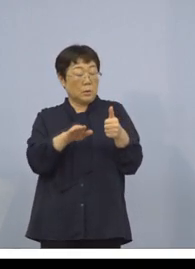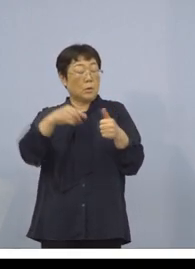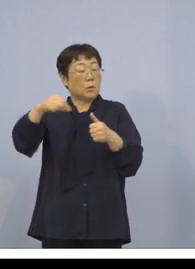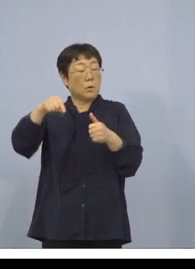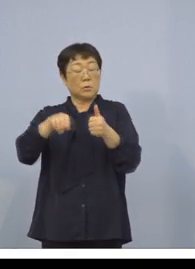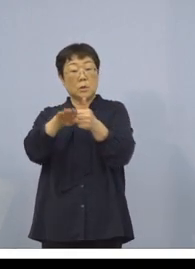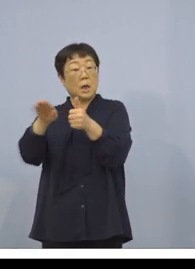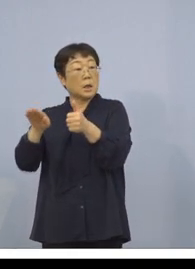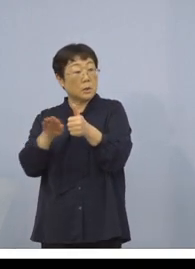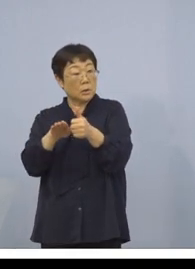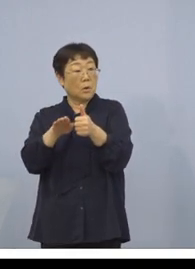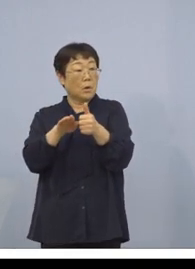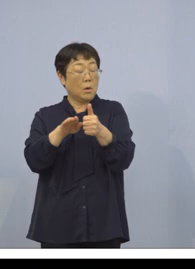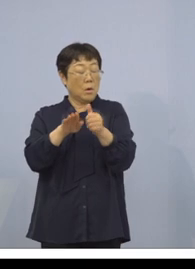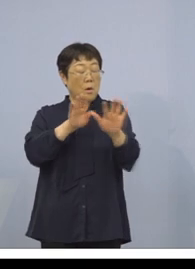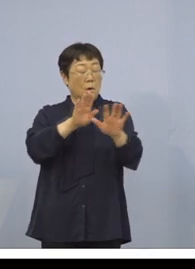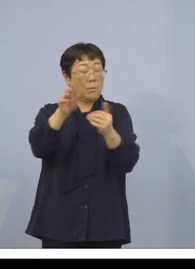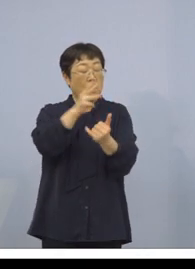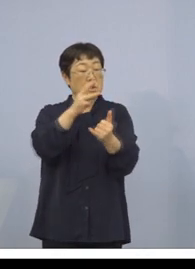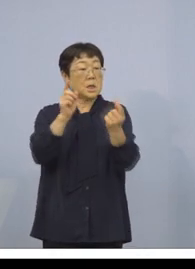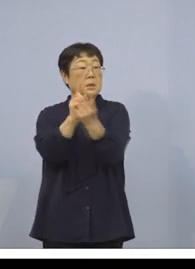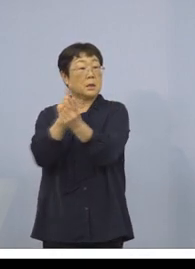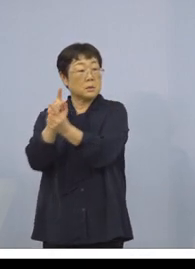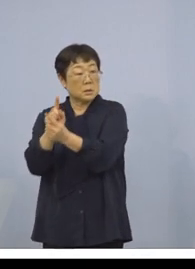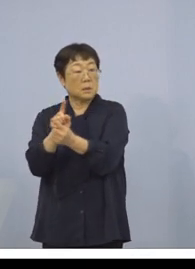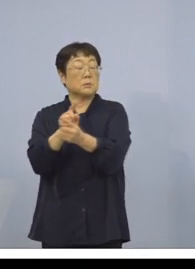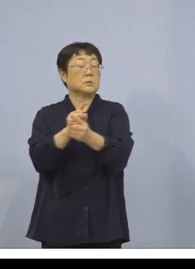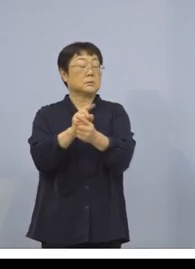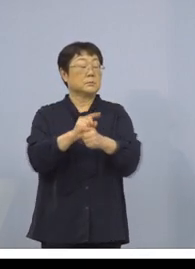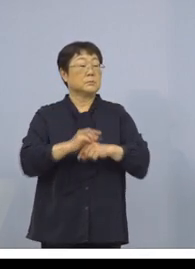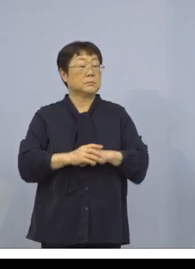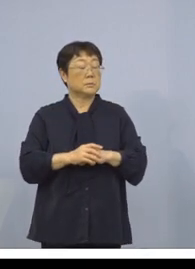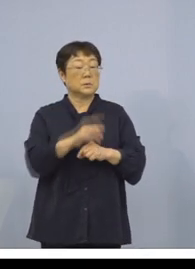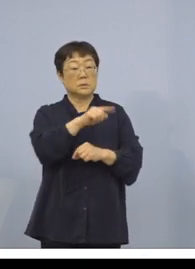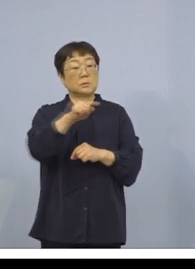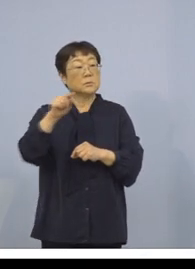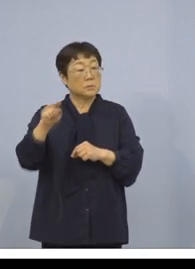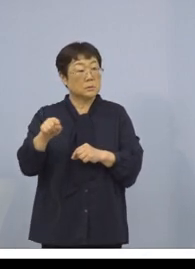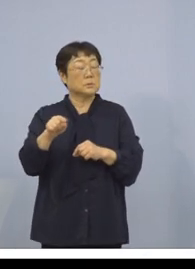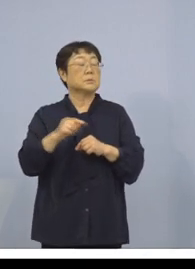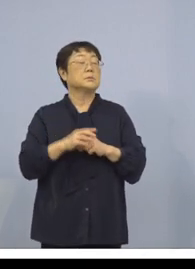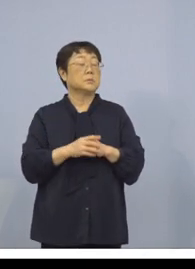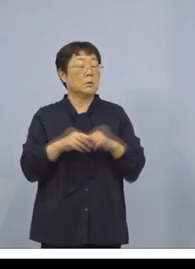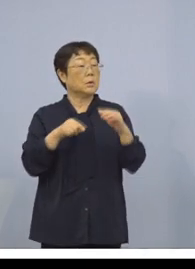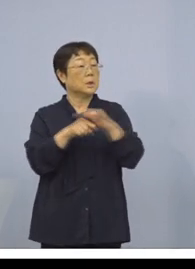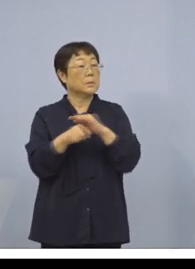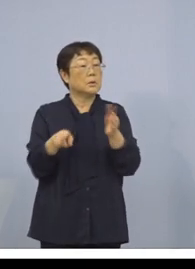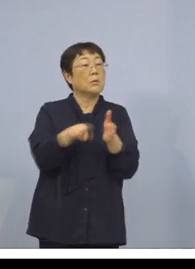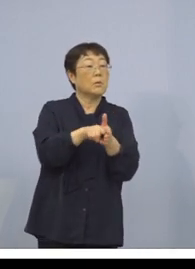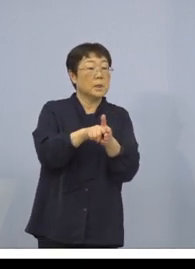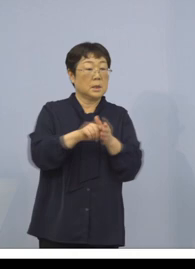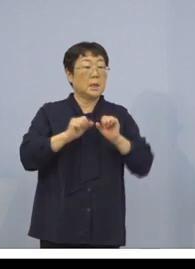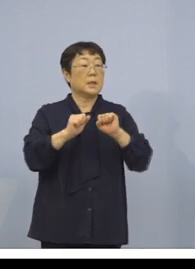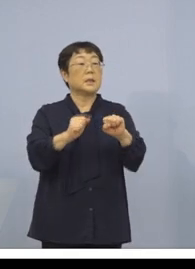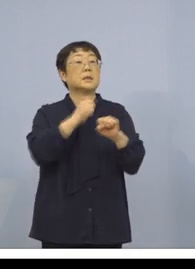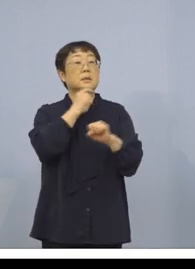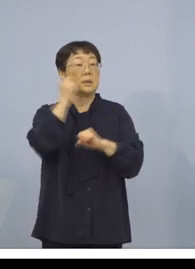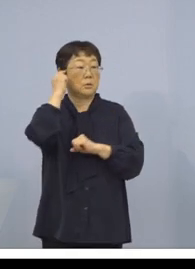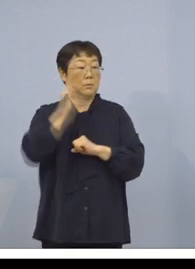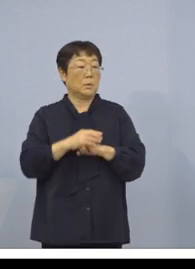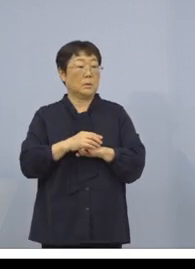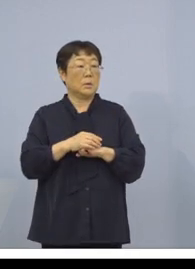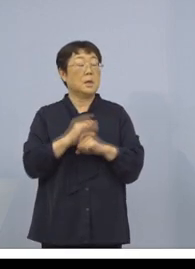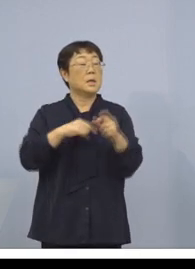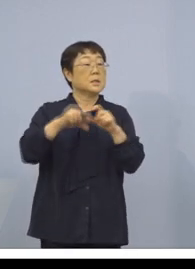環境と防災対策という、まあ、その2つをの意味を込めてやっていきたいと思います。まあ、加